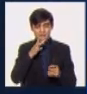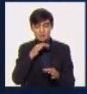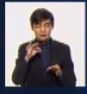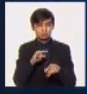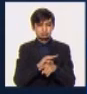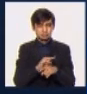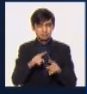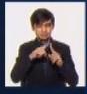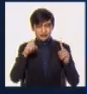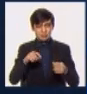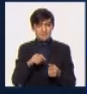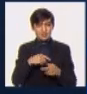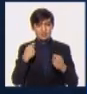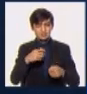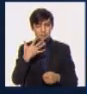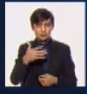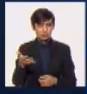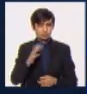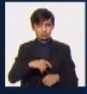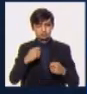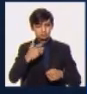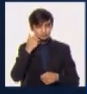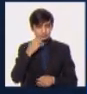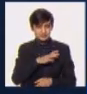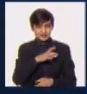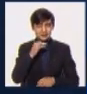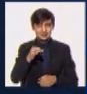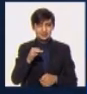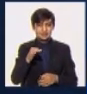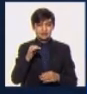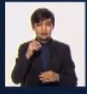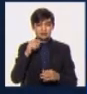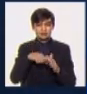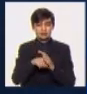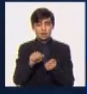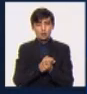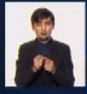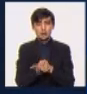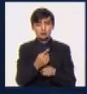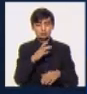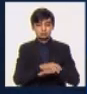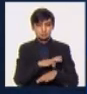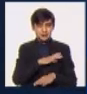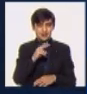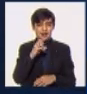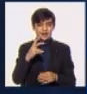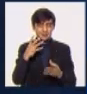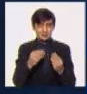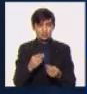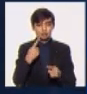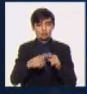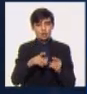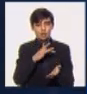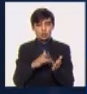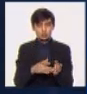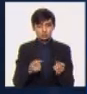жалған анықтаманың 50 данасын сатып үлгерген. Тәртіп сақшылары күмән келтірген құжатты карантин кезінде қалада жүрген өзге қала